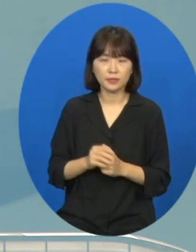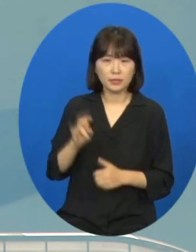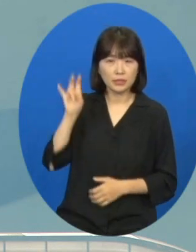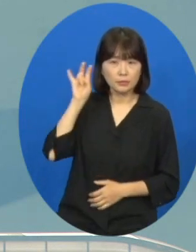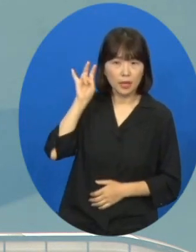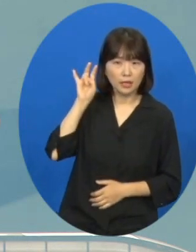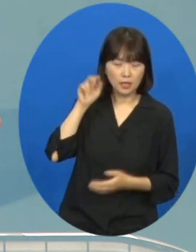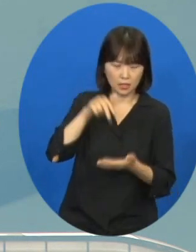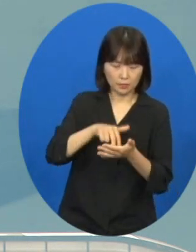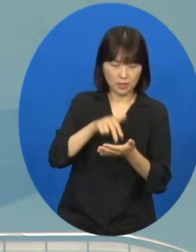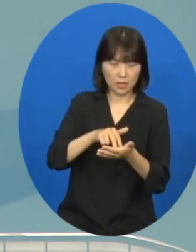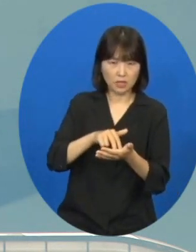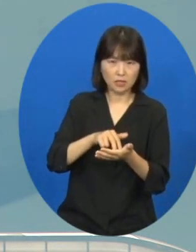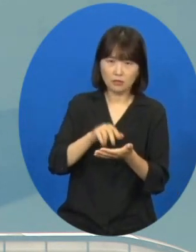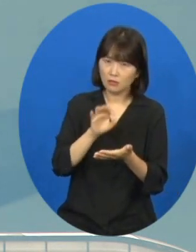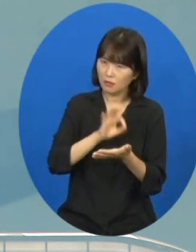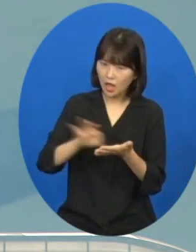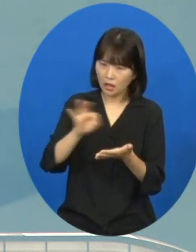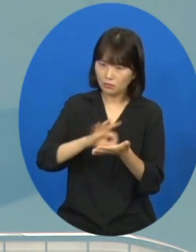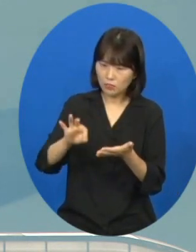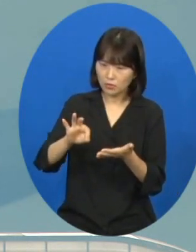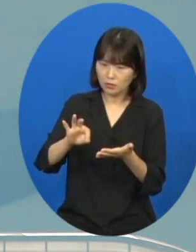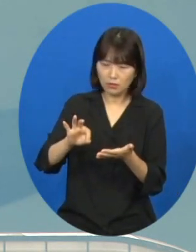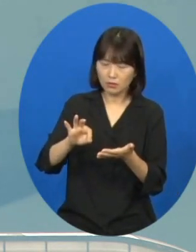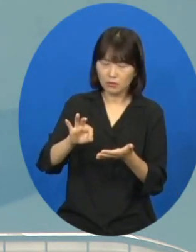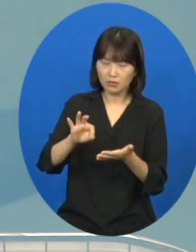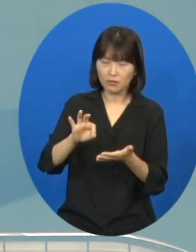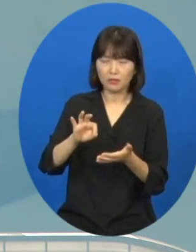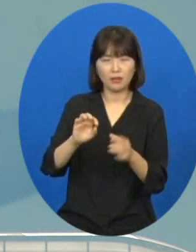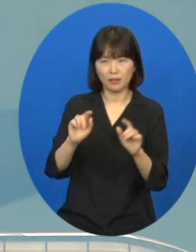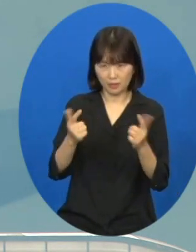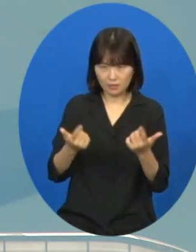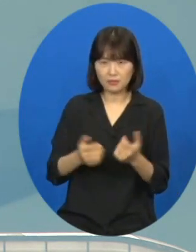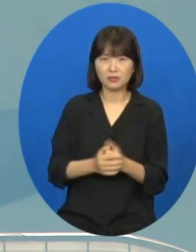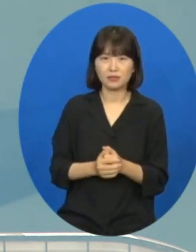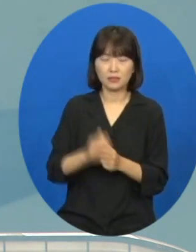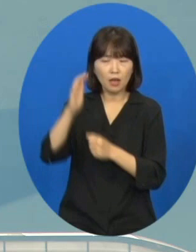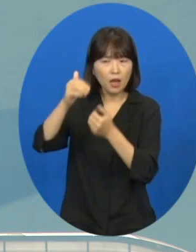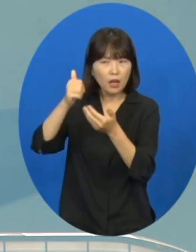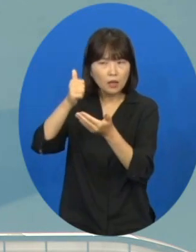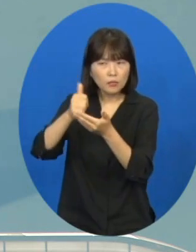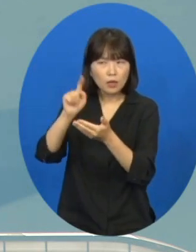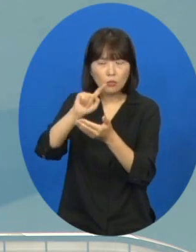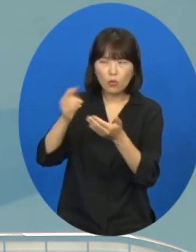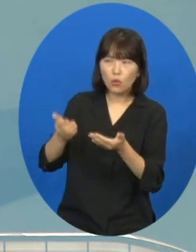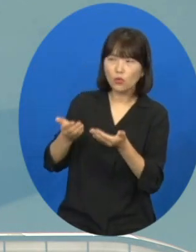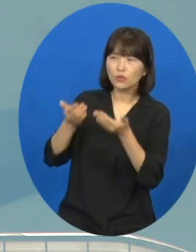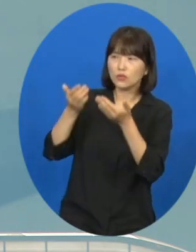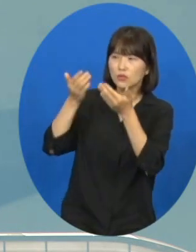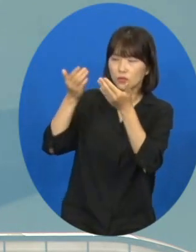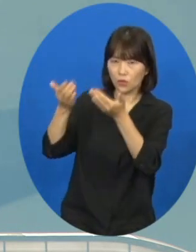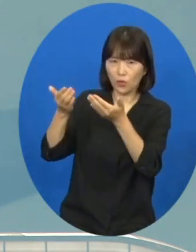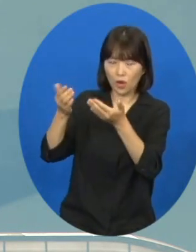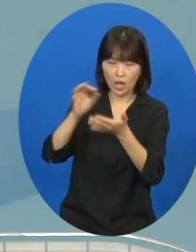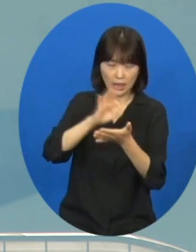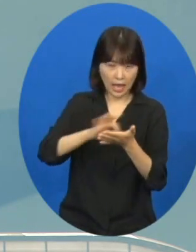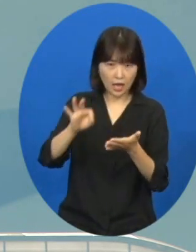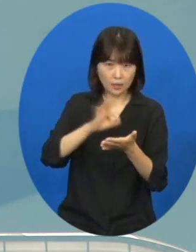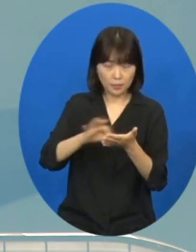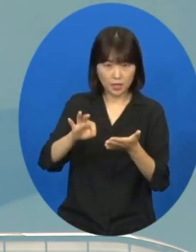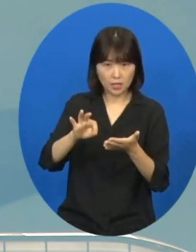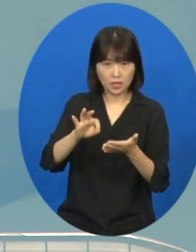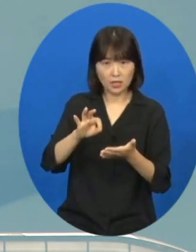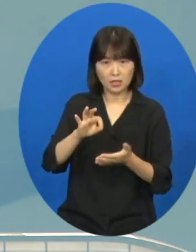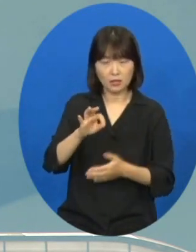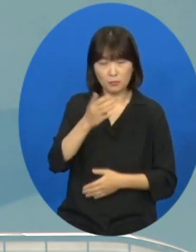낭비라는 의미가 없는 거예요. 여러분, 하나님에게 무언가를 하는 일에 낭비가 있을 수